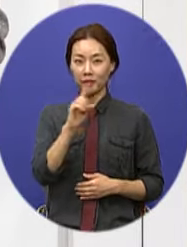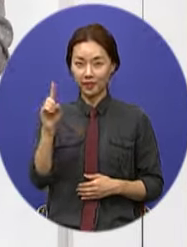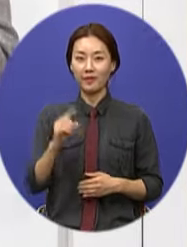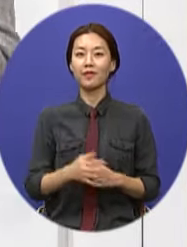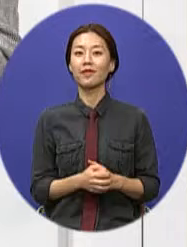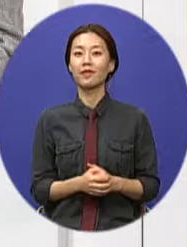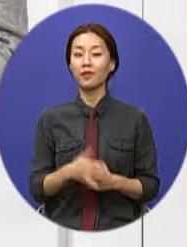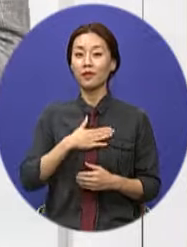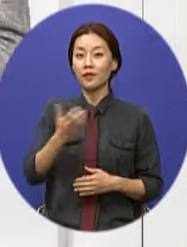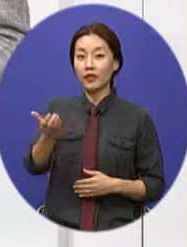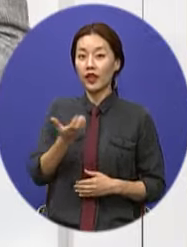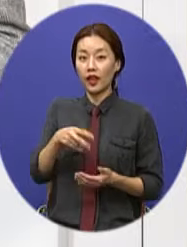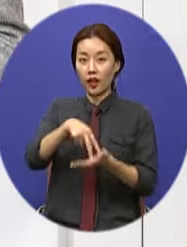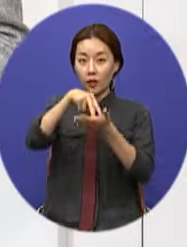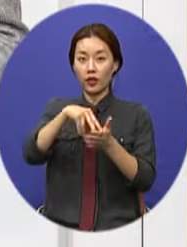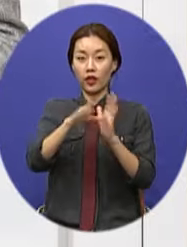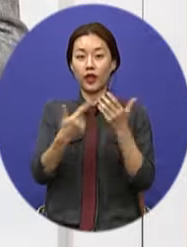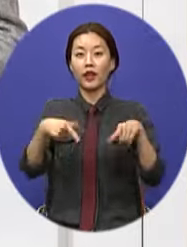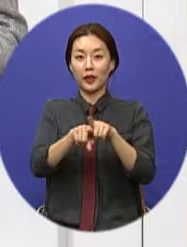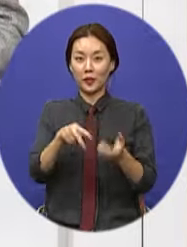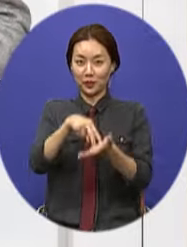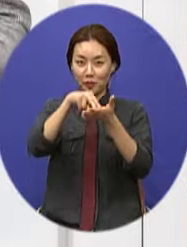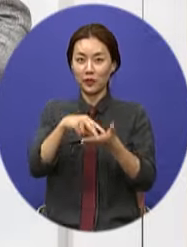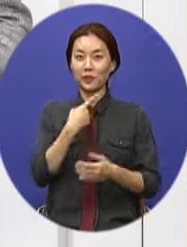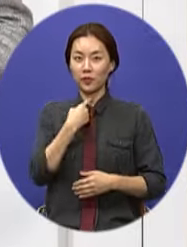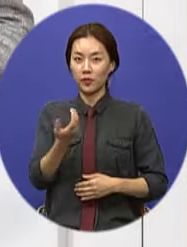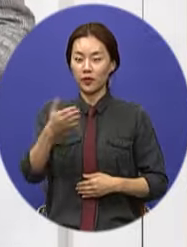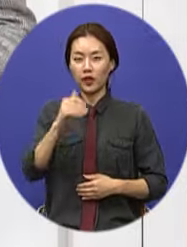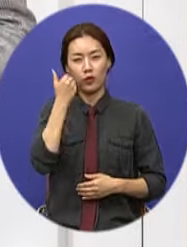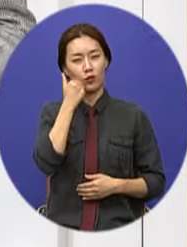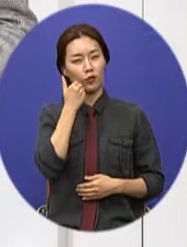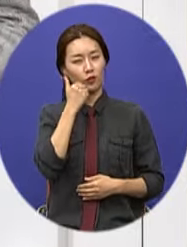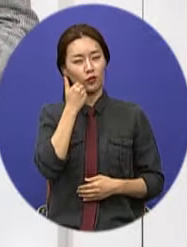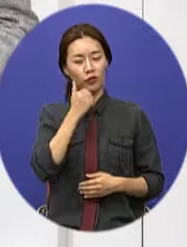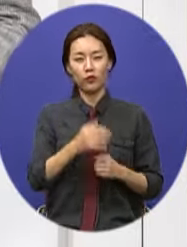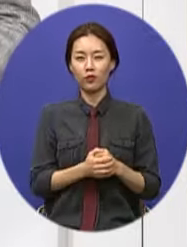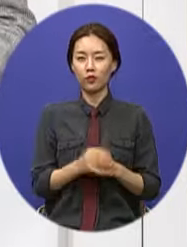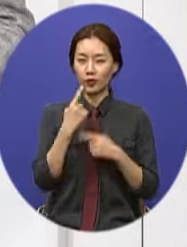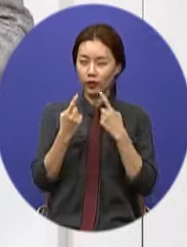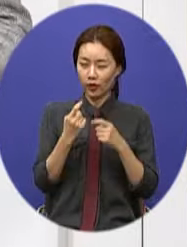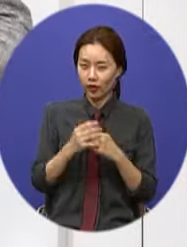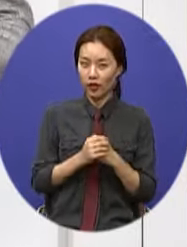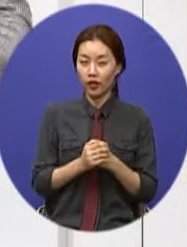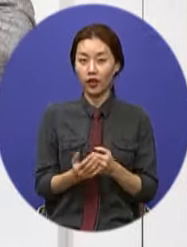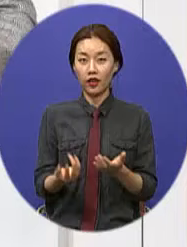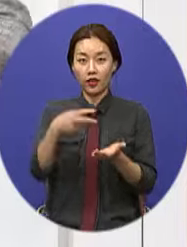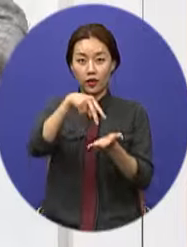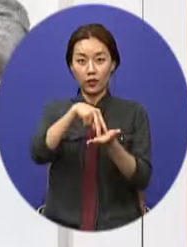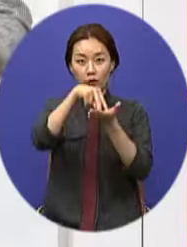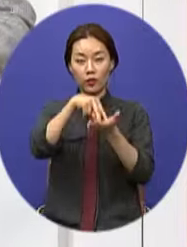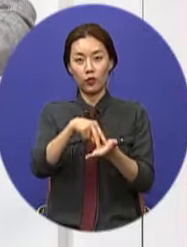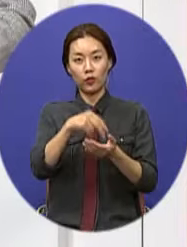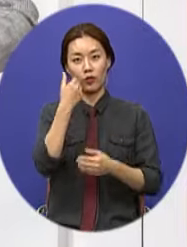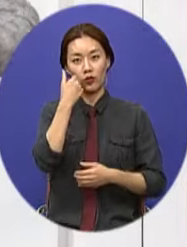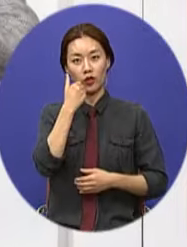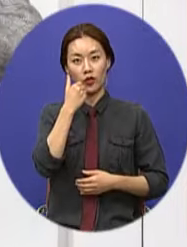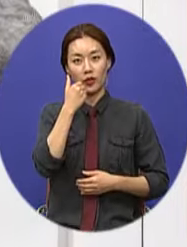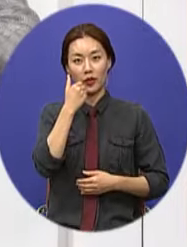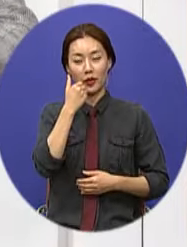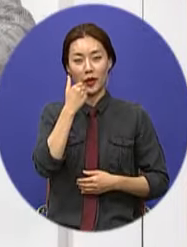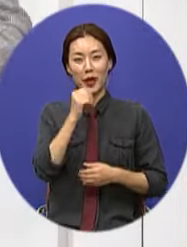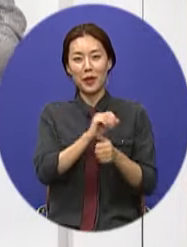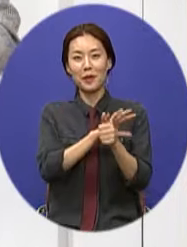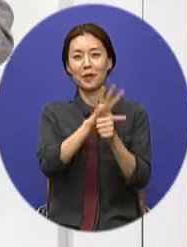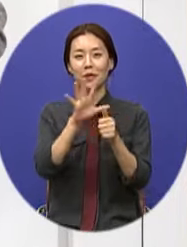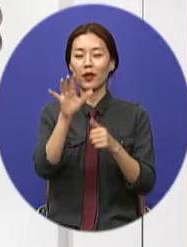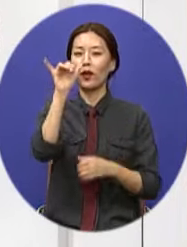정말 제가 아까 네. 엘리베이터 타고 같이 올라왔거든요. 아 그래요? 누군가 일부러 있는데, 같이 타신 거 아니에요? 아니 타고 보니까 아, 아주 막 그 서광이